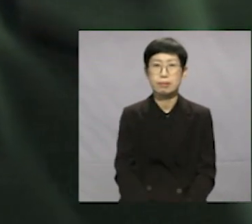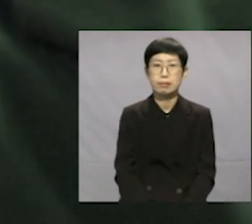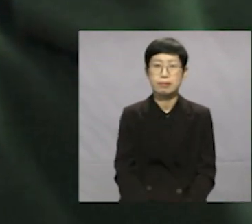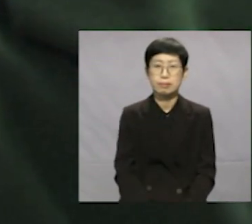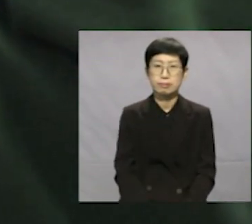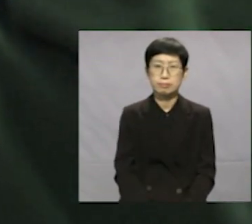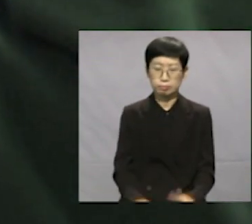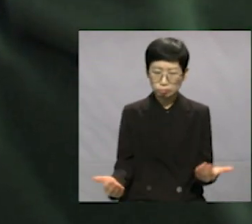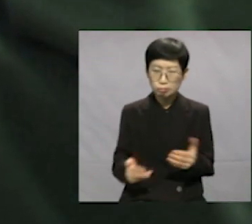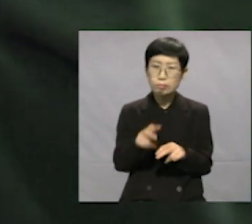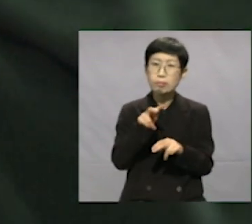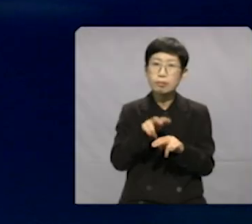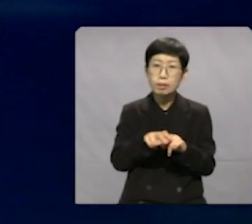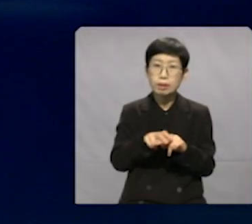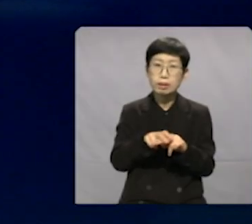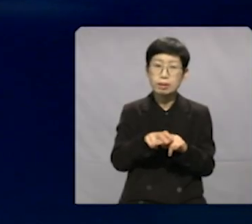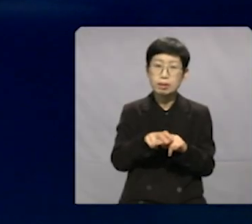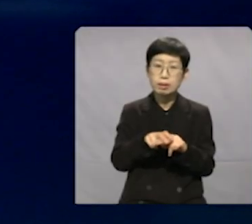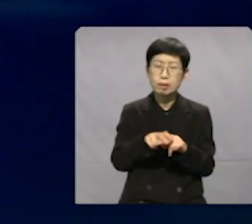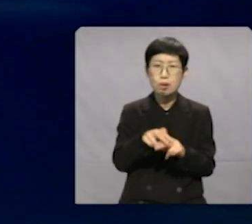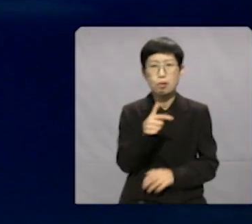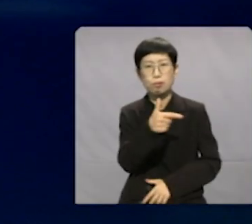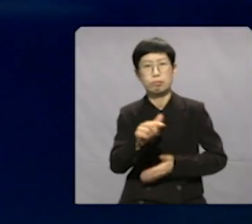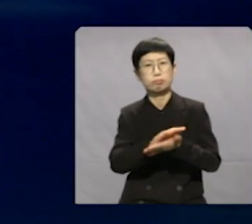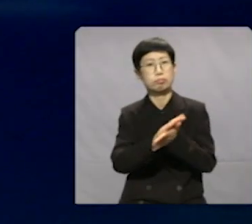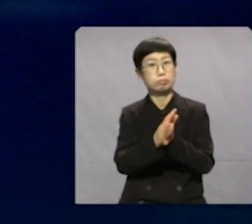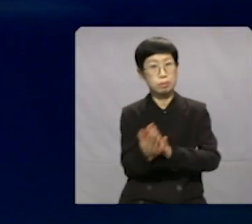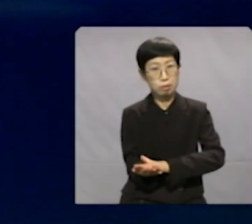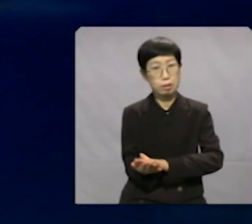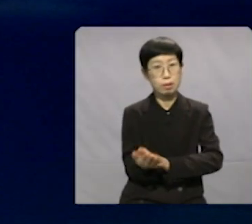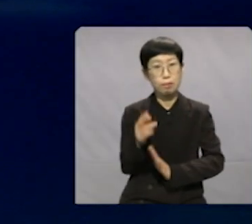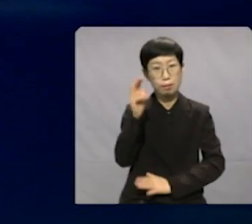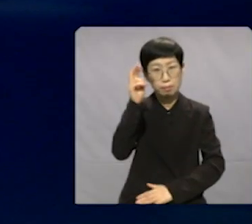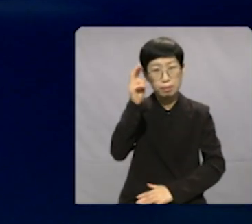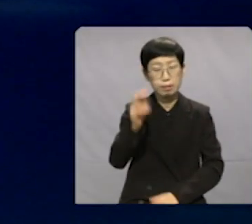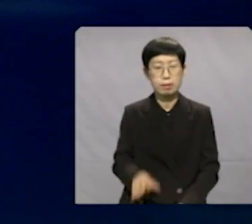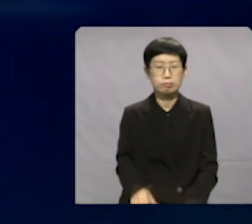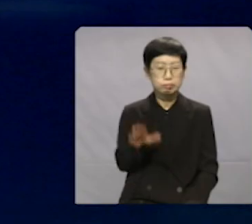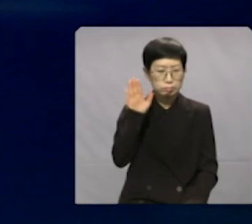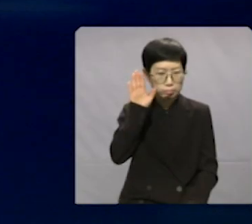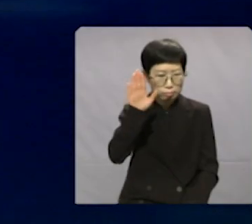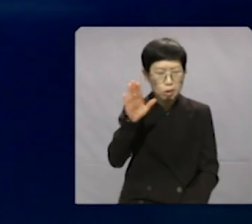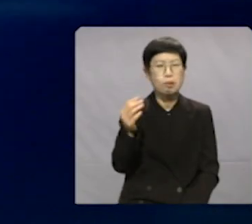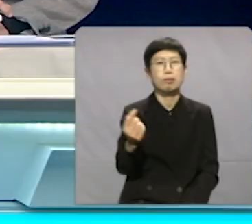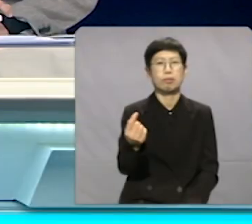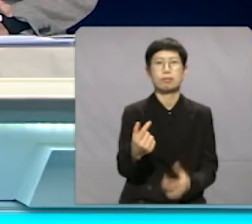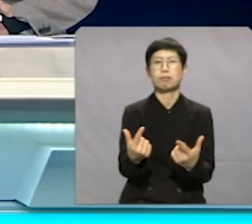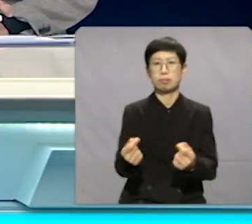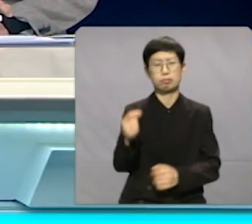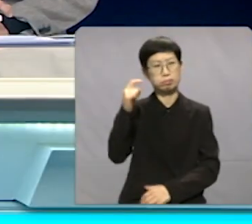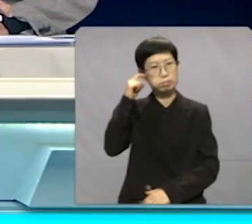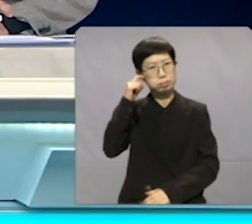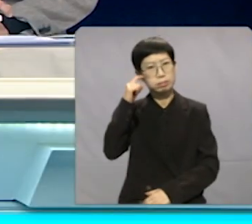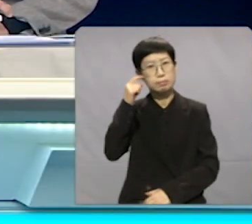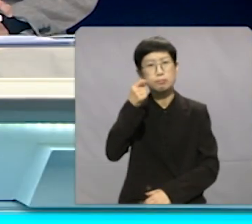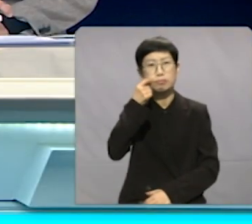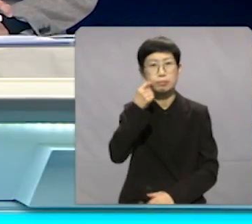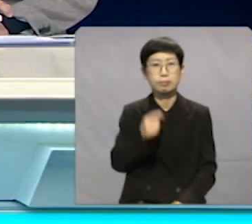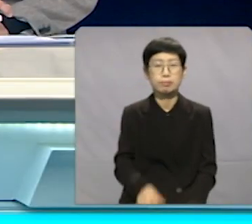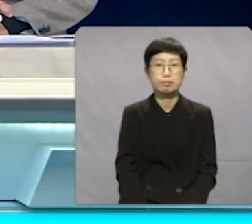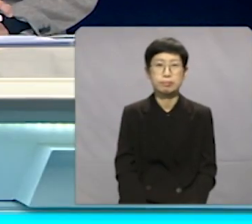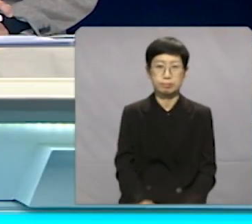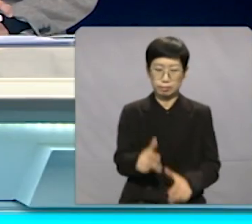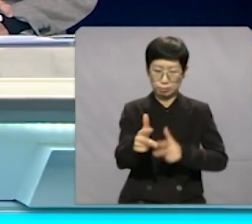그러면은 일자리 같은 경우에 대변혁이 발생할 것 같은데요. 앞으로는 그럴 예. 수밖에 없겠죠. 상상이 이제, 안 돼요. 예, 사실 산업 현장 같은